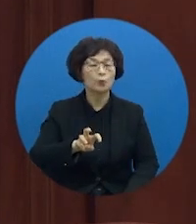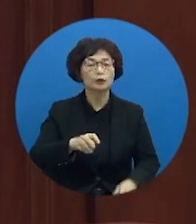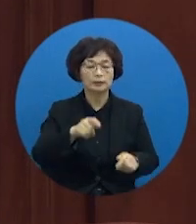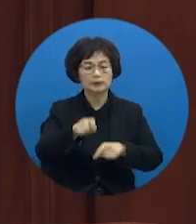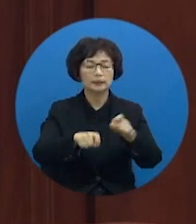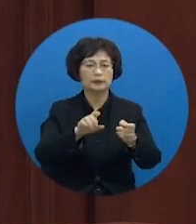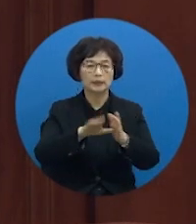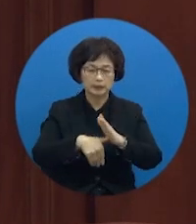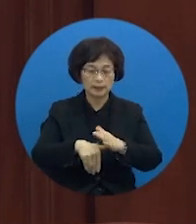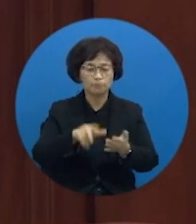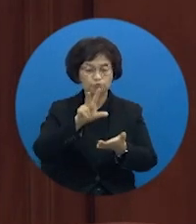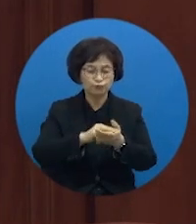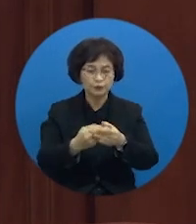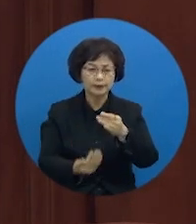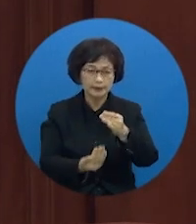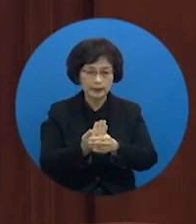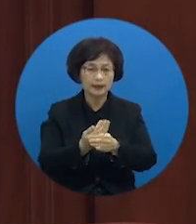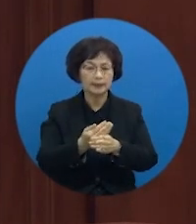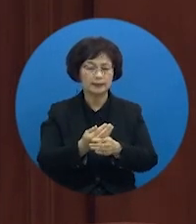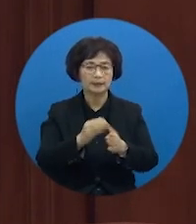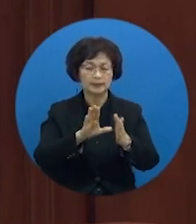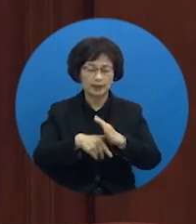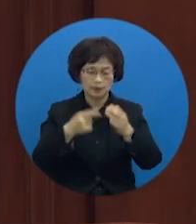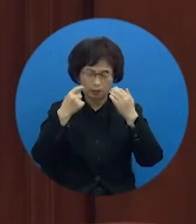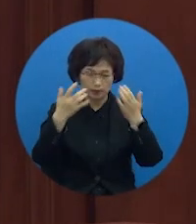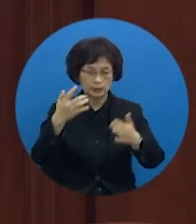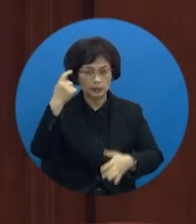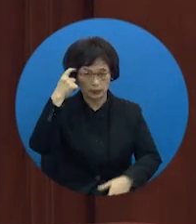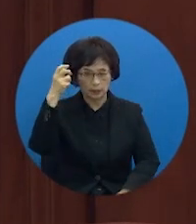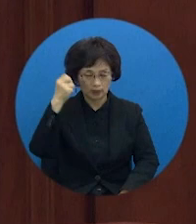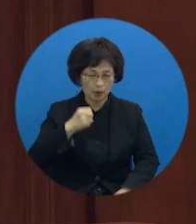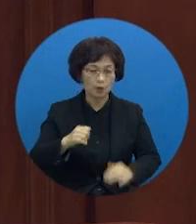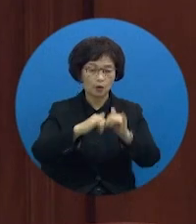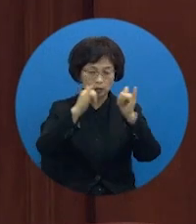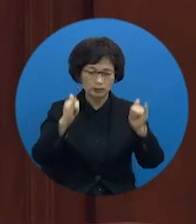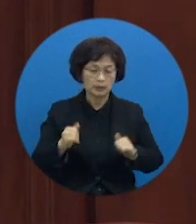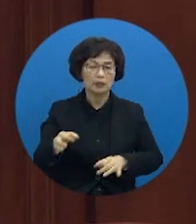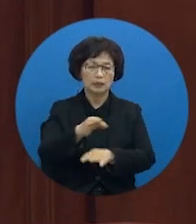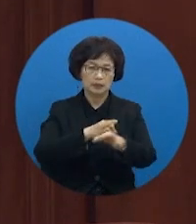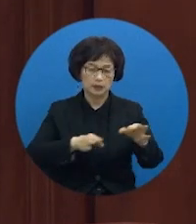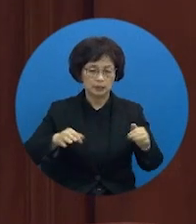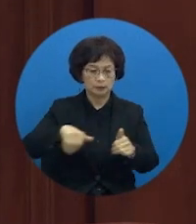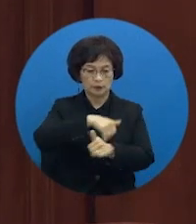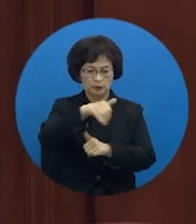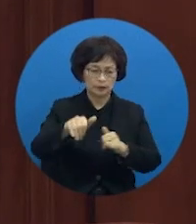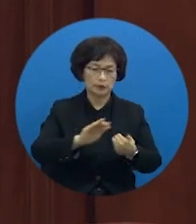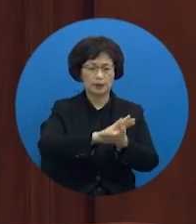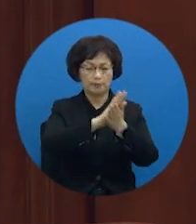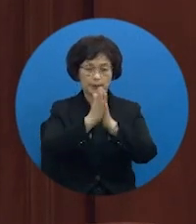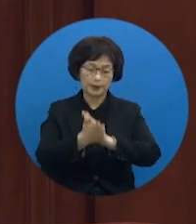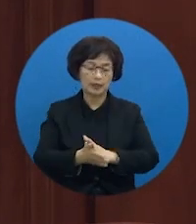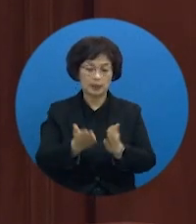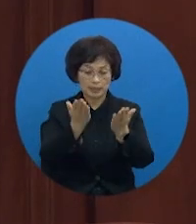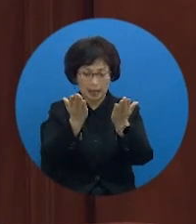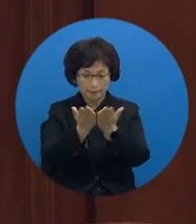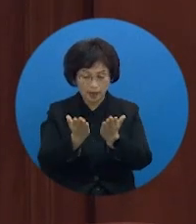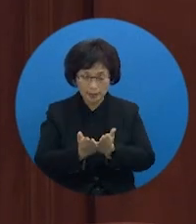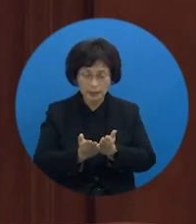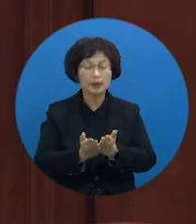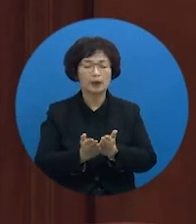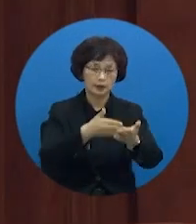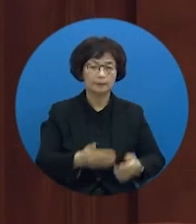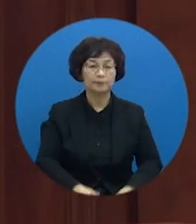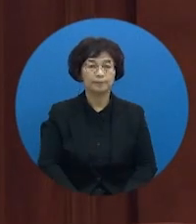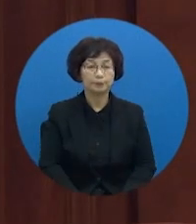과정에서 제기되는 문제점들을 명확히 인식하고 사회 경제적 여건 변화에 합당하게 계획을 준비해 주시기